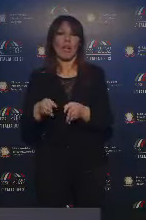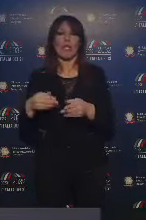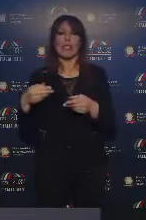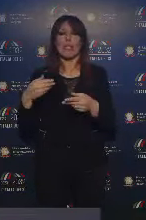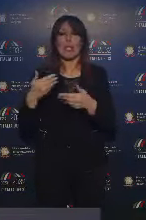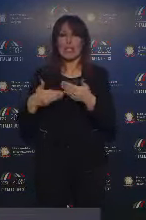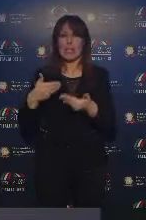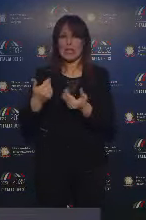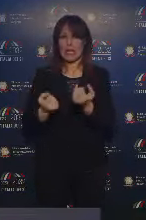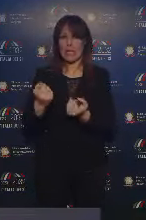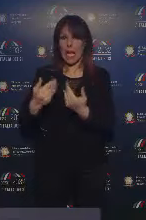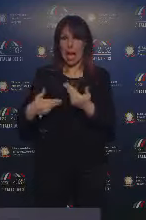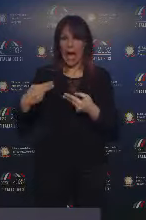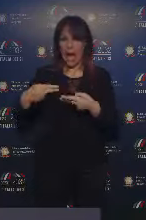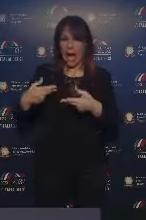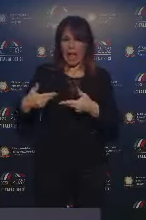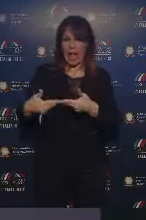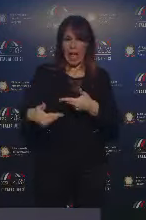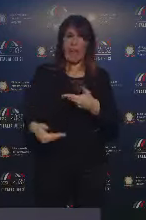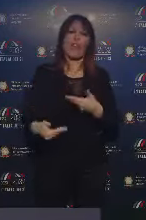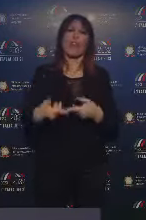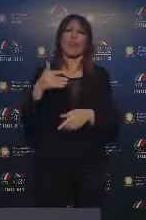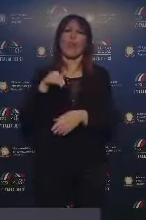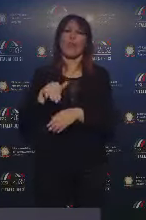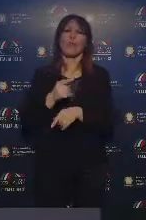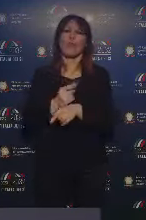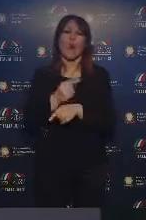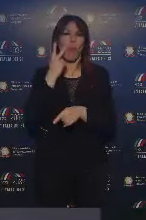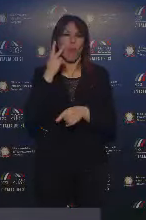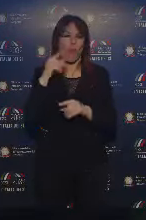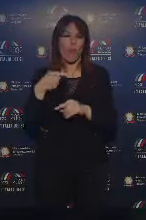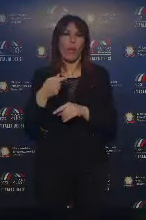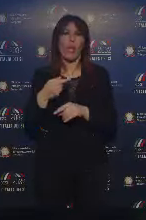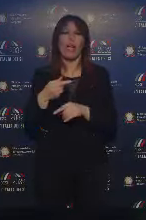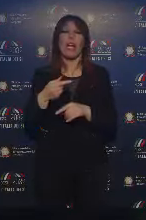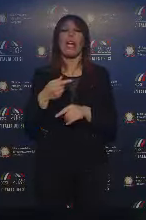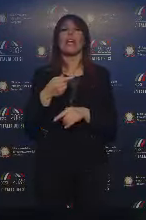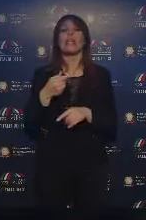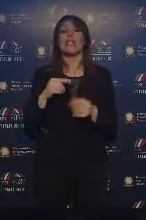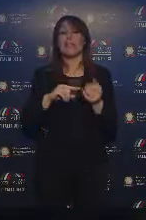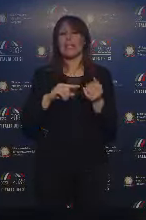quindi ci tengo a far vedere anche quello che è in corso sulla Tirrena